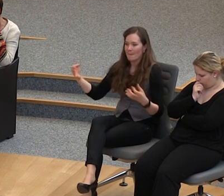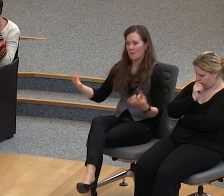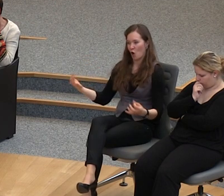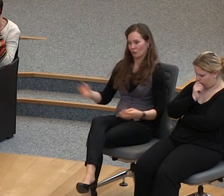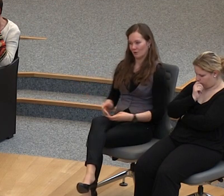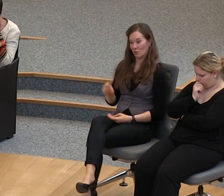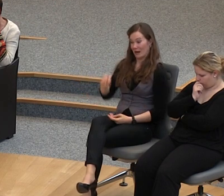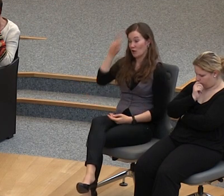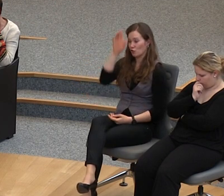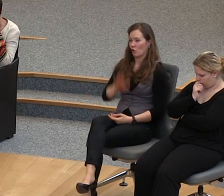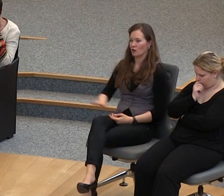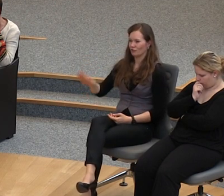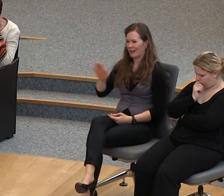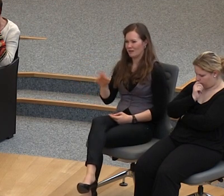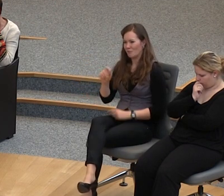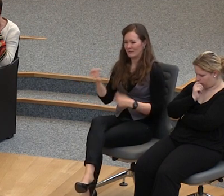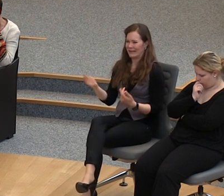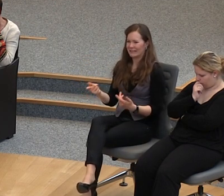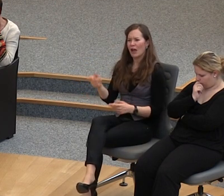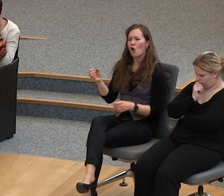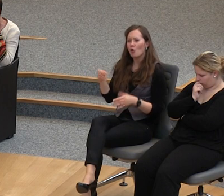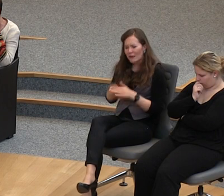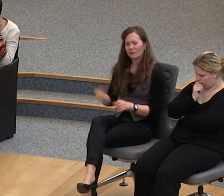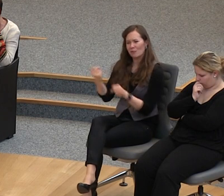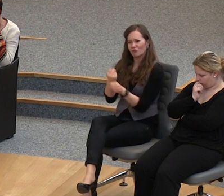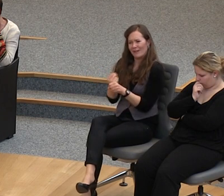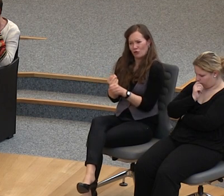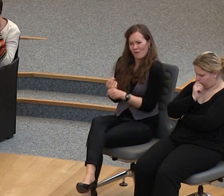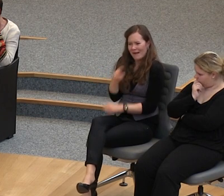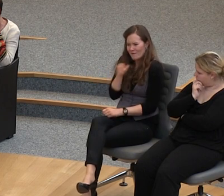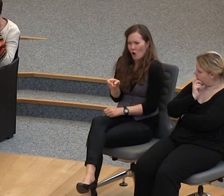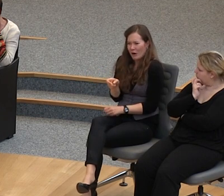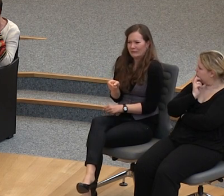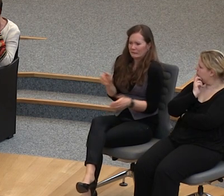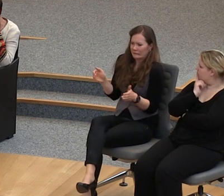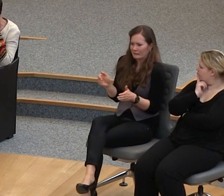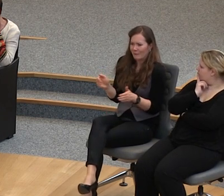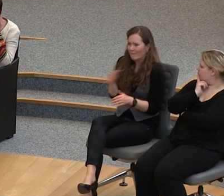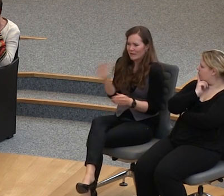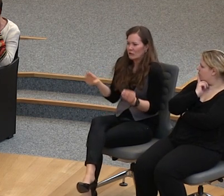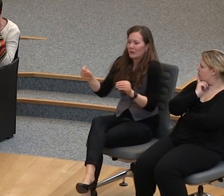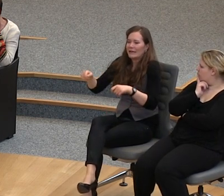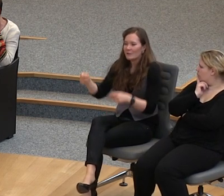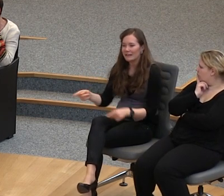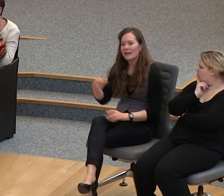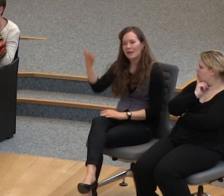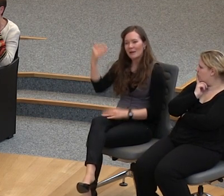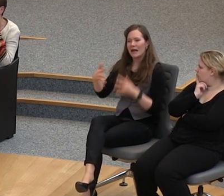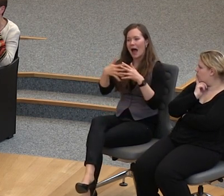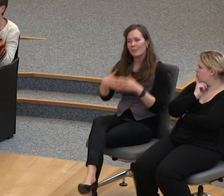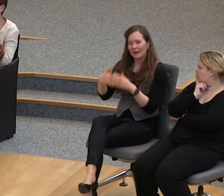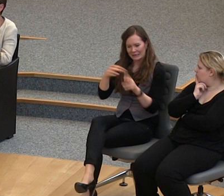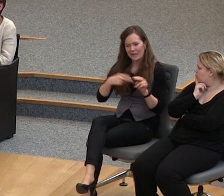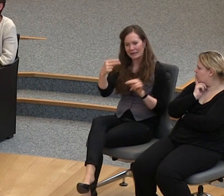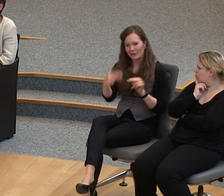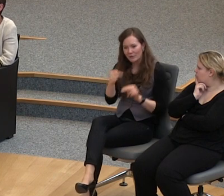ist in Deutschland viel zu eng ausgelegt. Ich habe das in Amerika damals kennengelernt und auch in die deutsche Debatte in den 80er